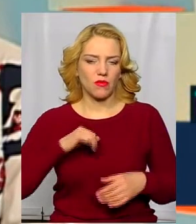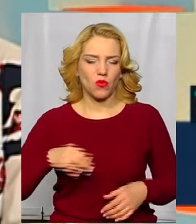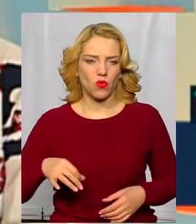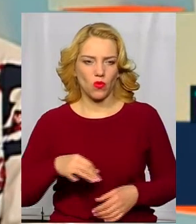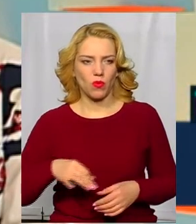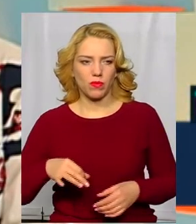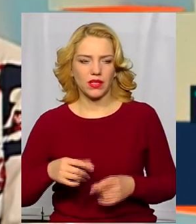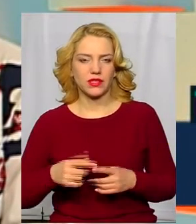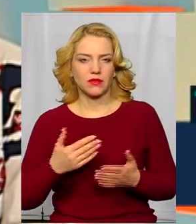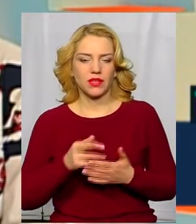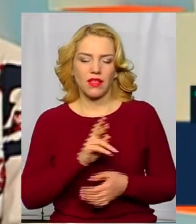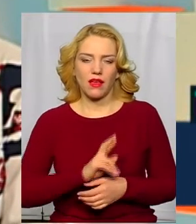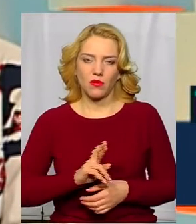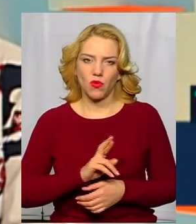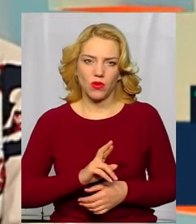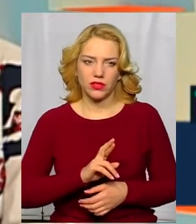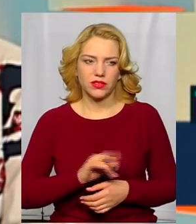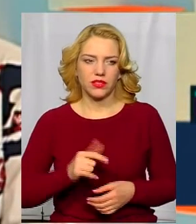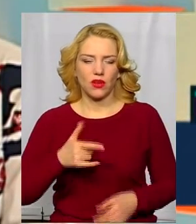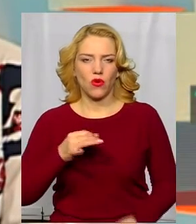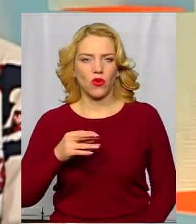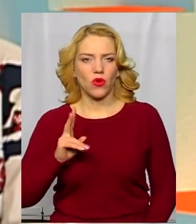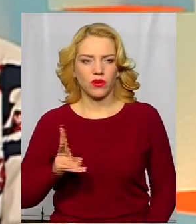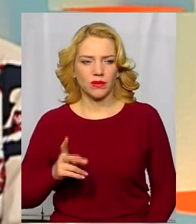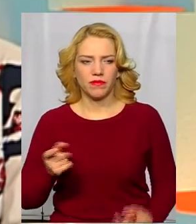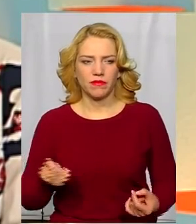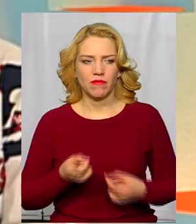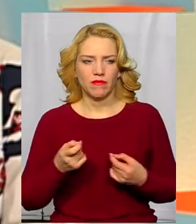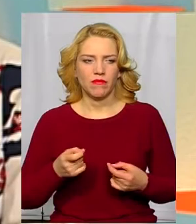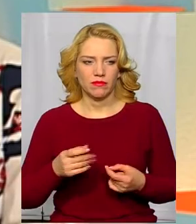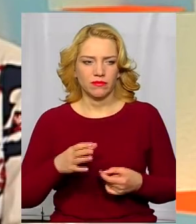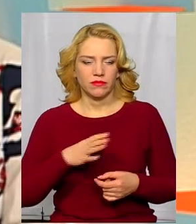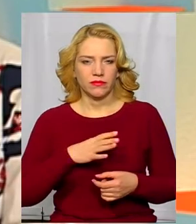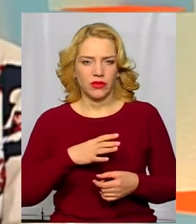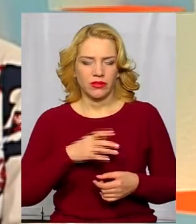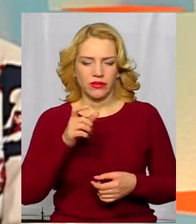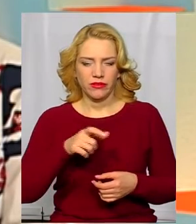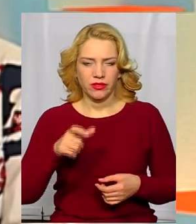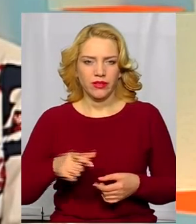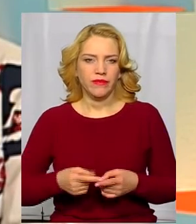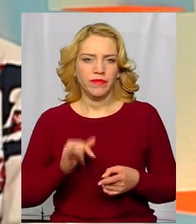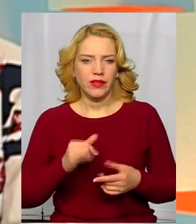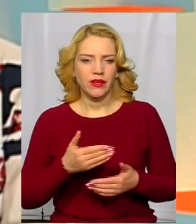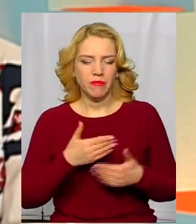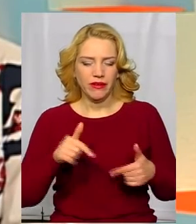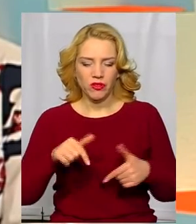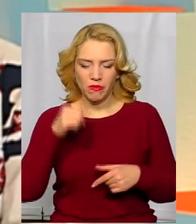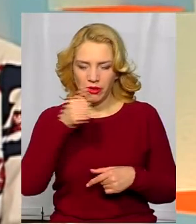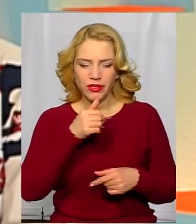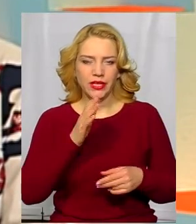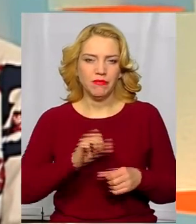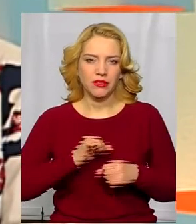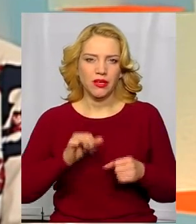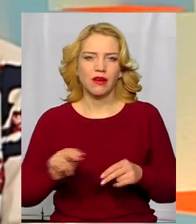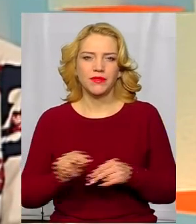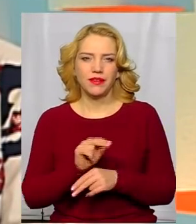як район і Ярмолинці, і Городок, тобто дуже мало була підключена область. Цього року ми постараємося виправити цю